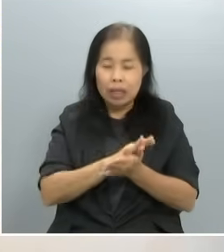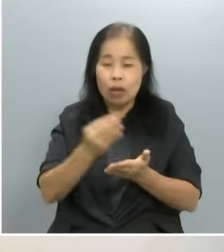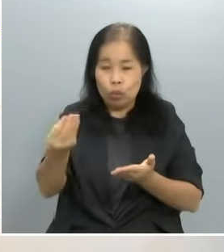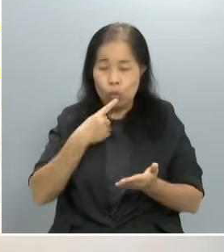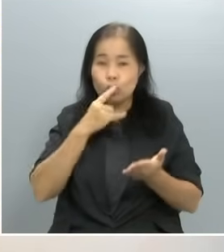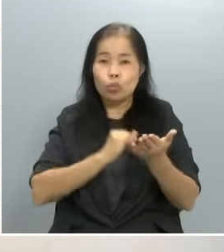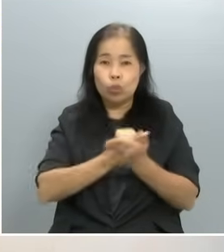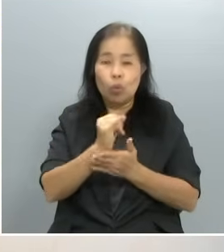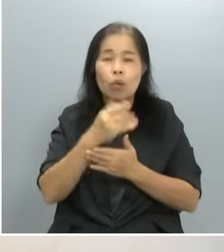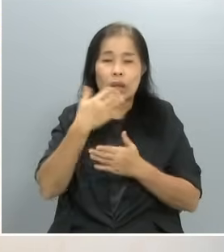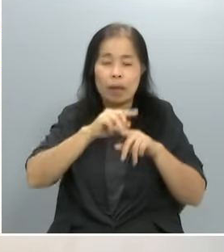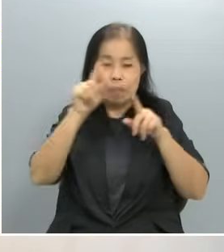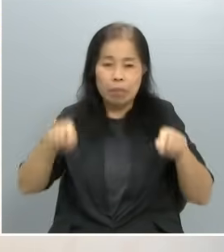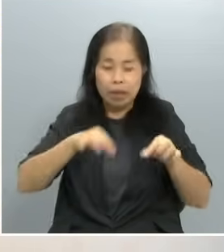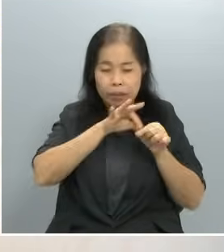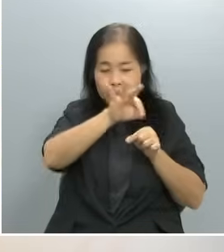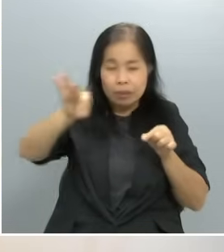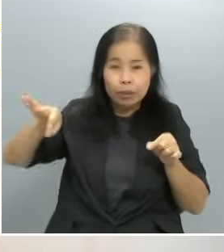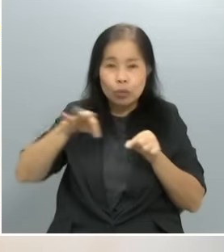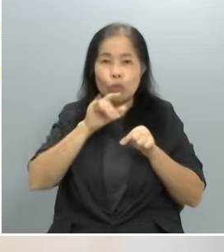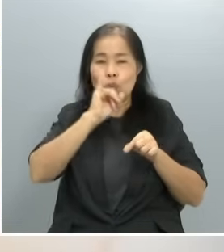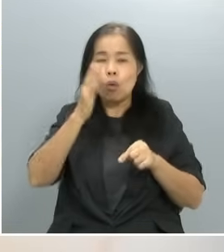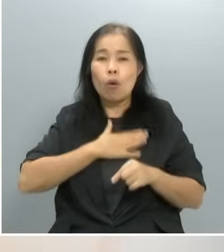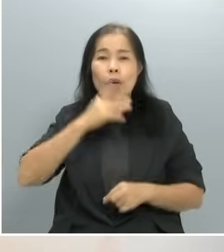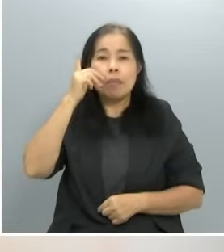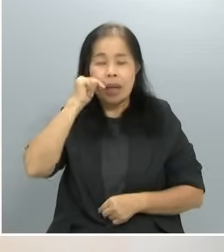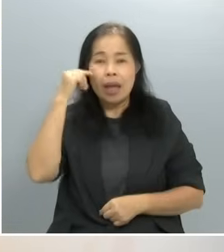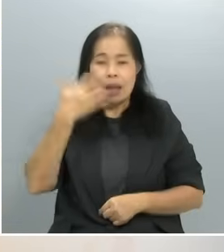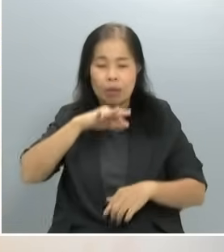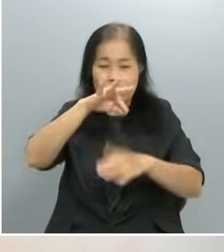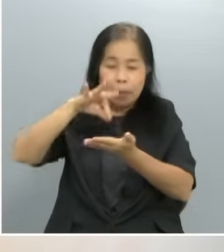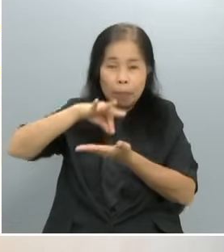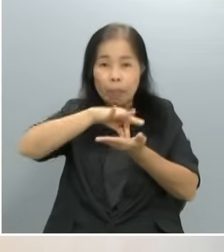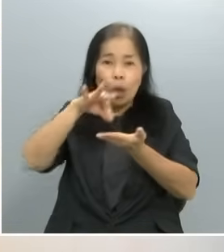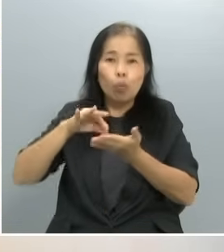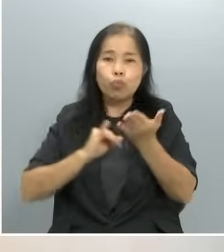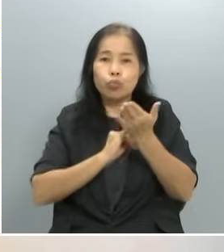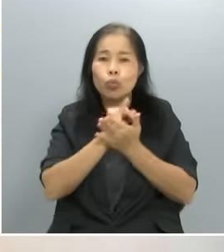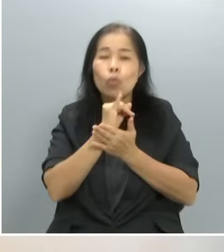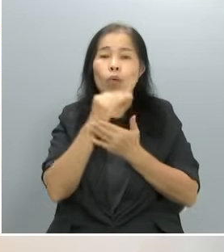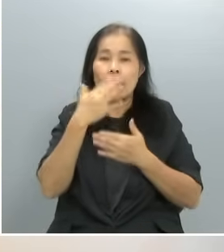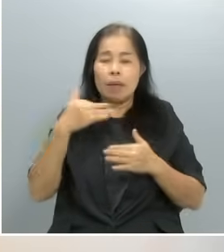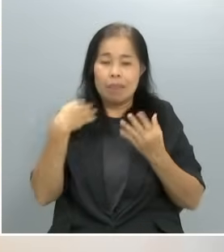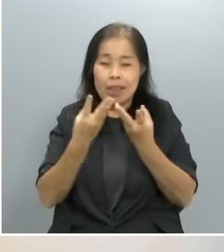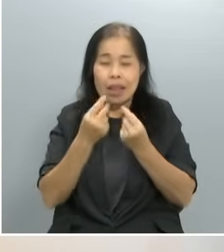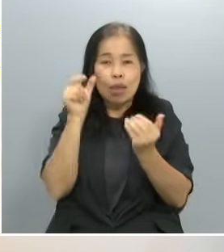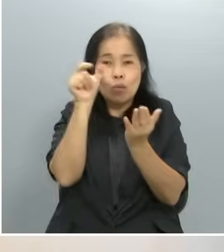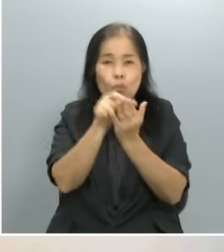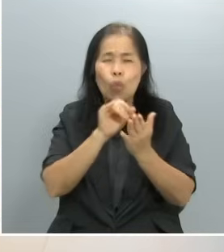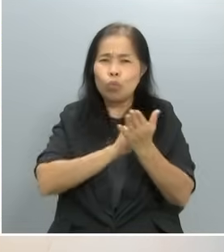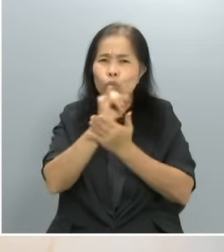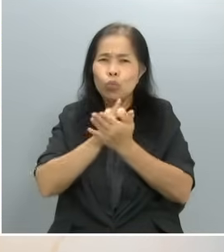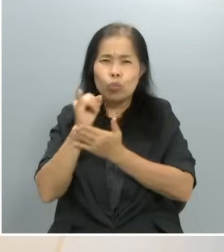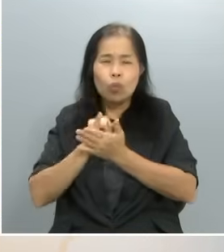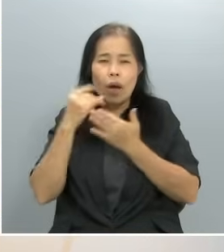เป็นใบระวังที่ดินของคุณแม่แล้วระบุตำแหน่งที่ตั้งของที่ดินมีเลขกำกับมีอะไรหมดเลย